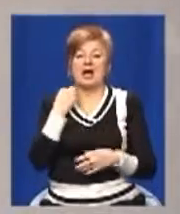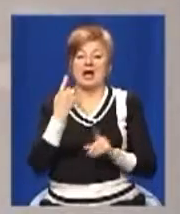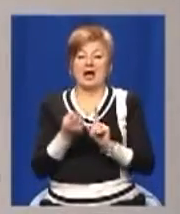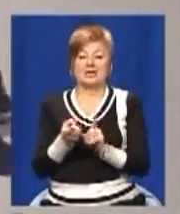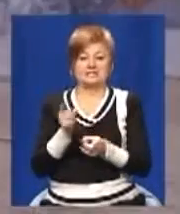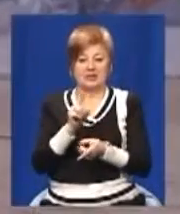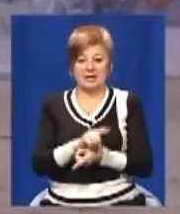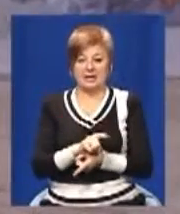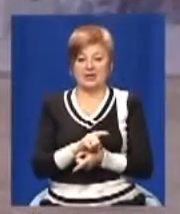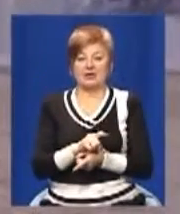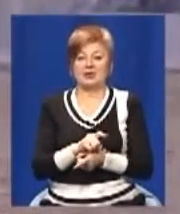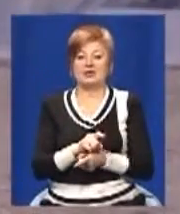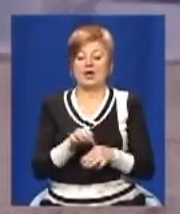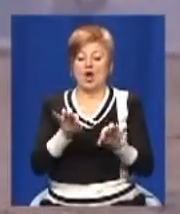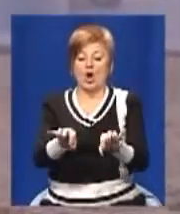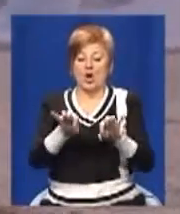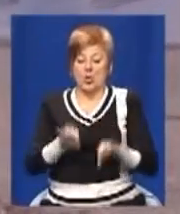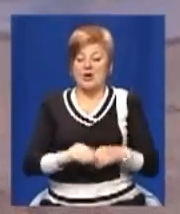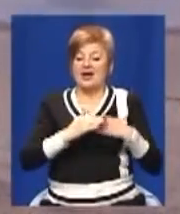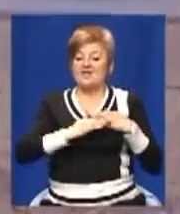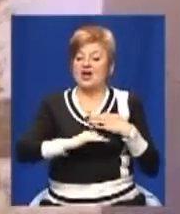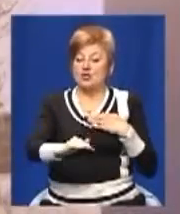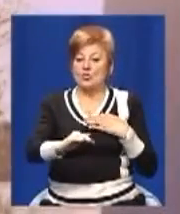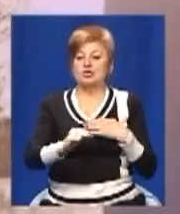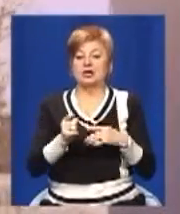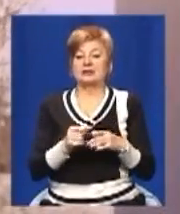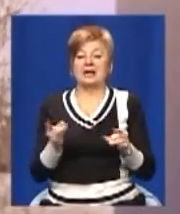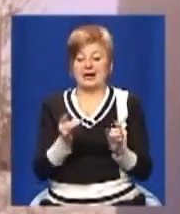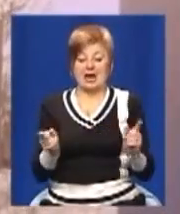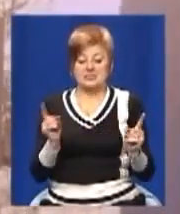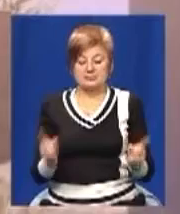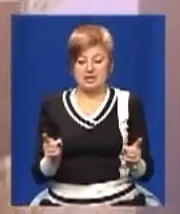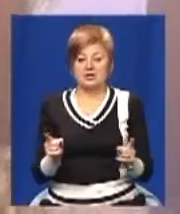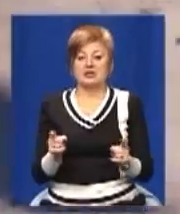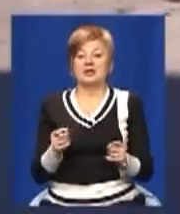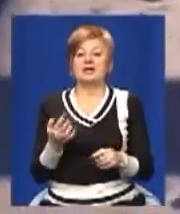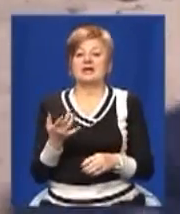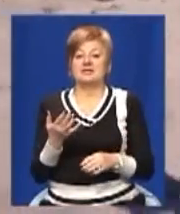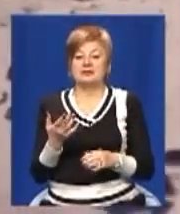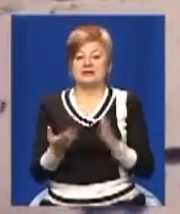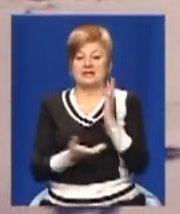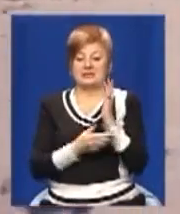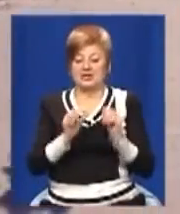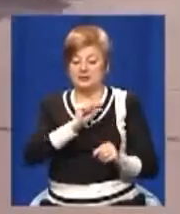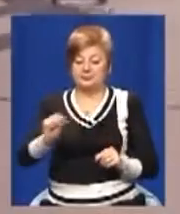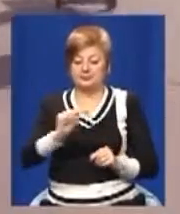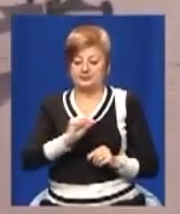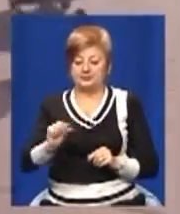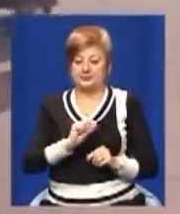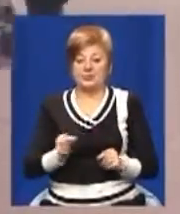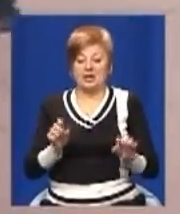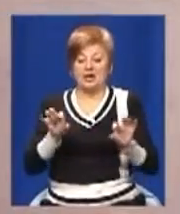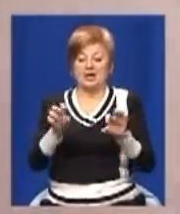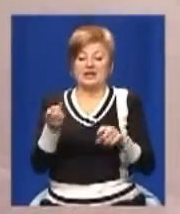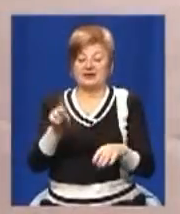дослівно перекладається як «роликова дошка». Вона різних розмірів складається з декількох шарів деревини. До неї кріпляться дві